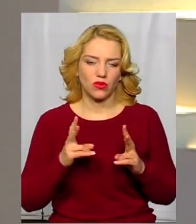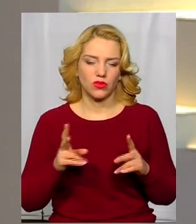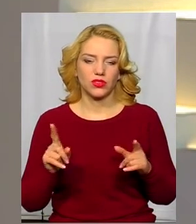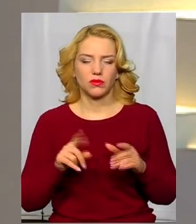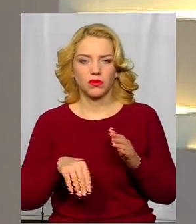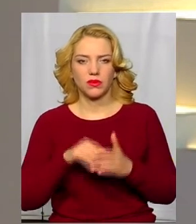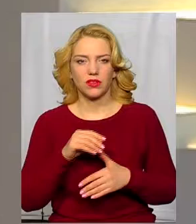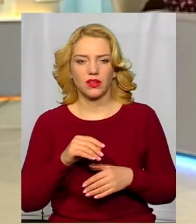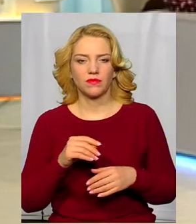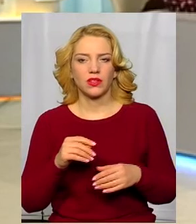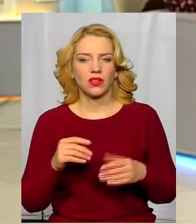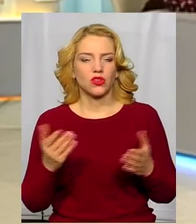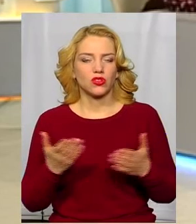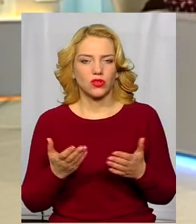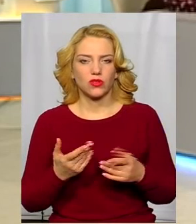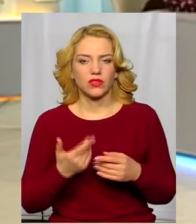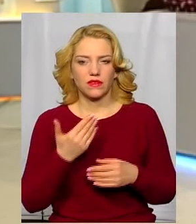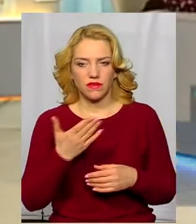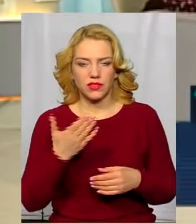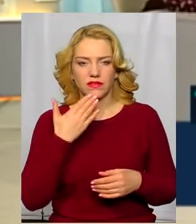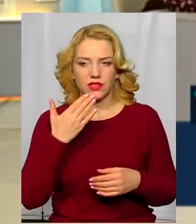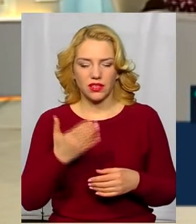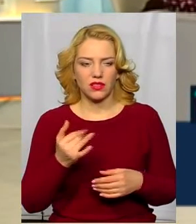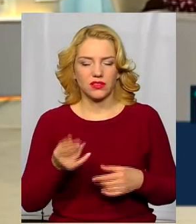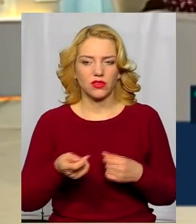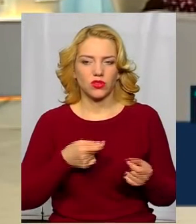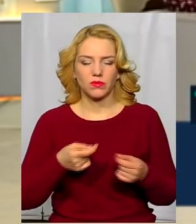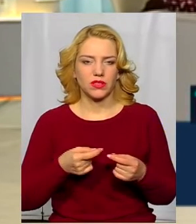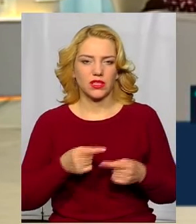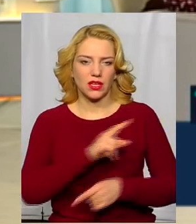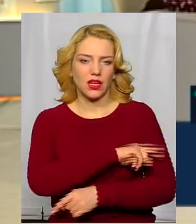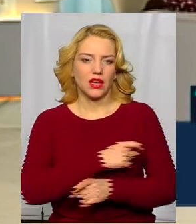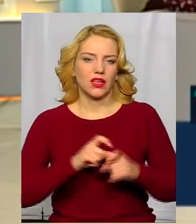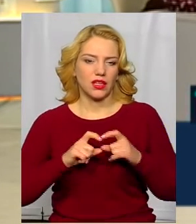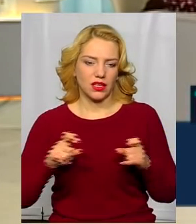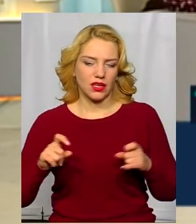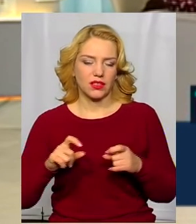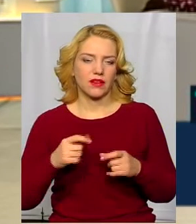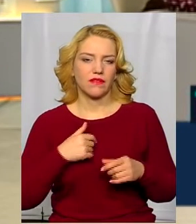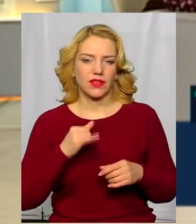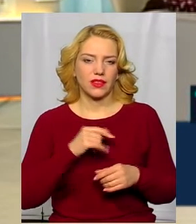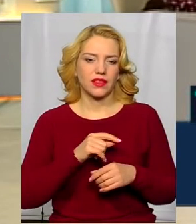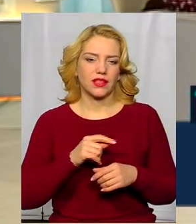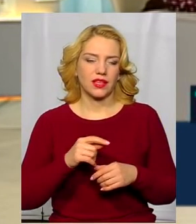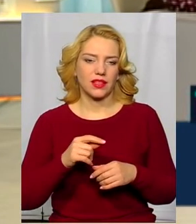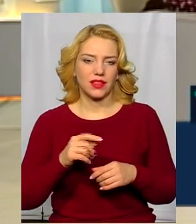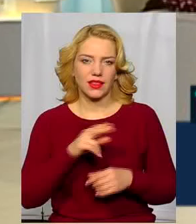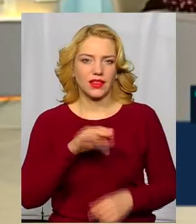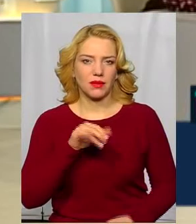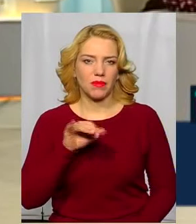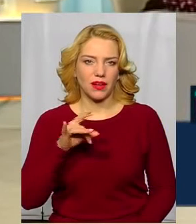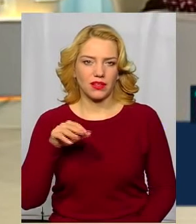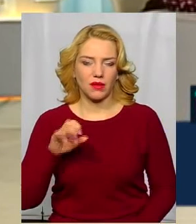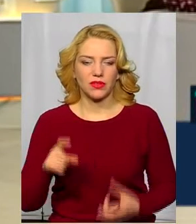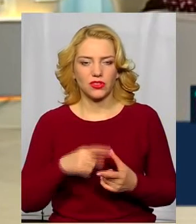нового чогось, ви звертаєтеся до адміністрації лікарні, напевно, в департамент, чи звертаєтеся, можливо, до